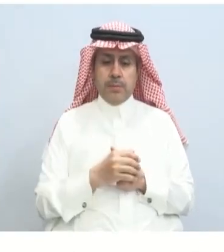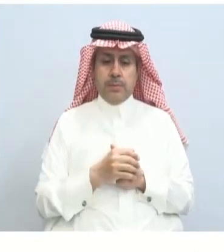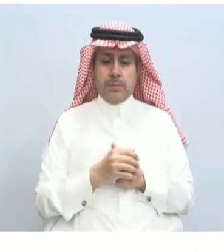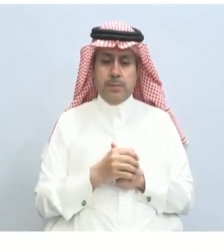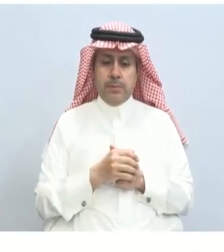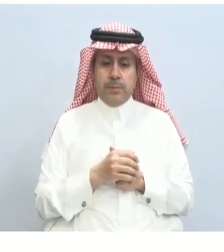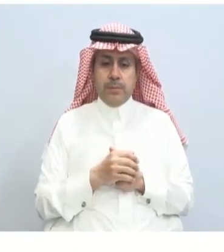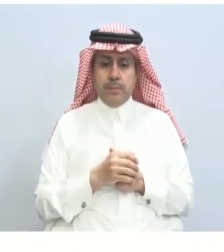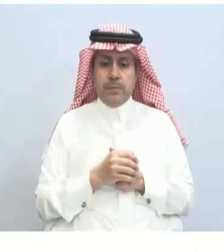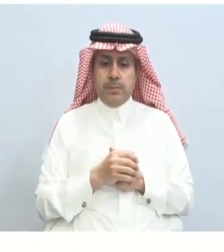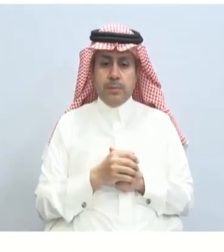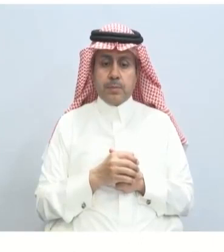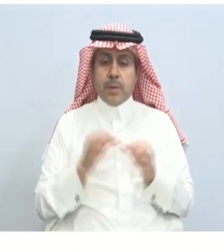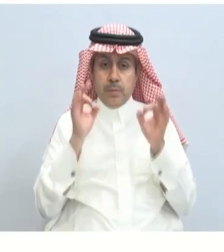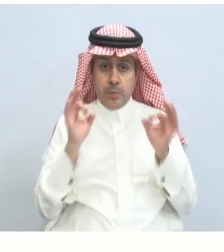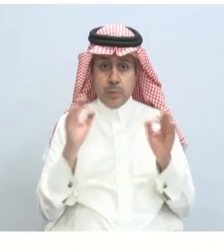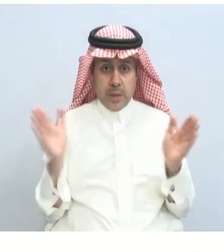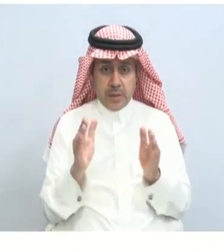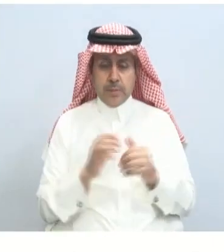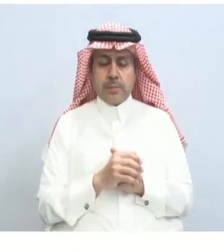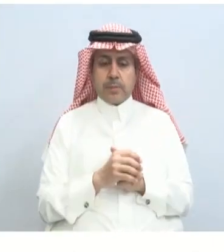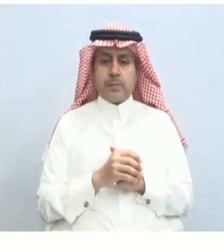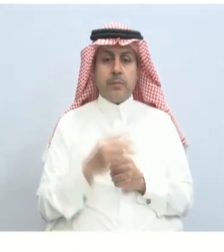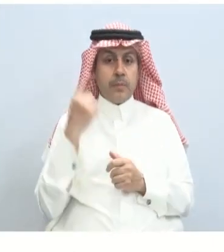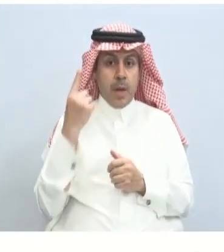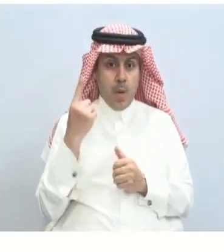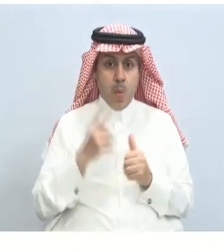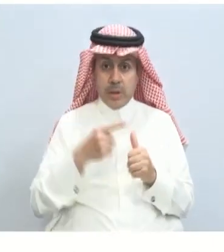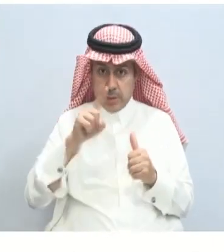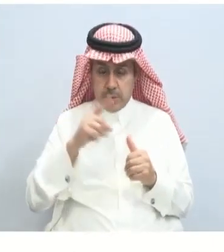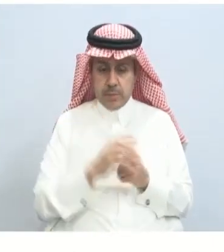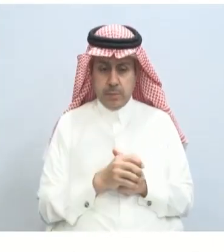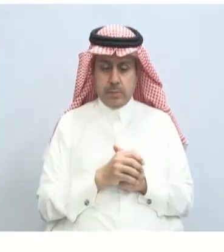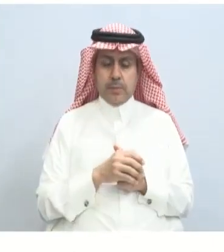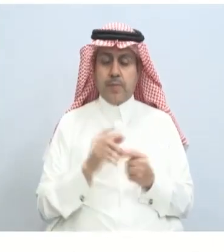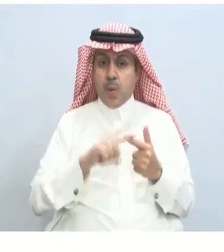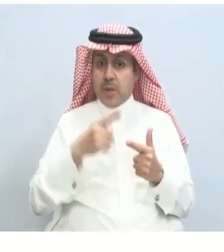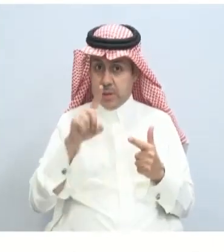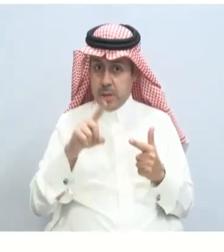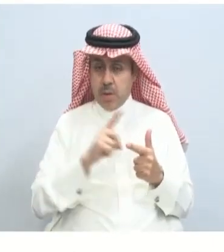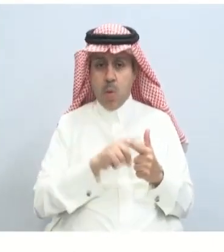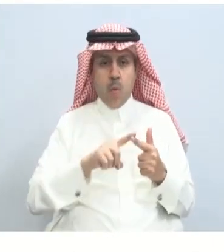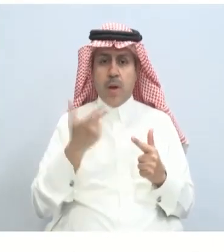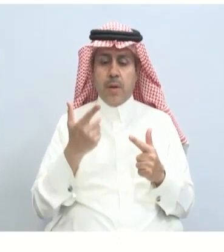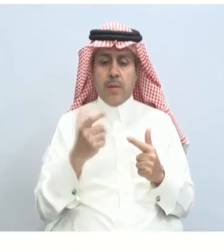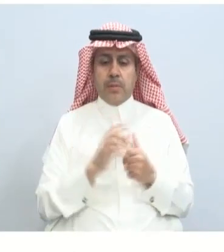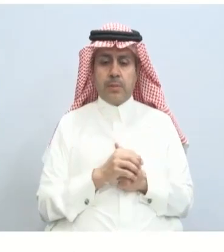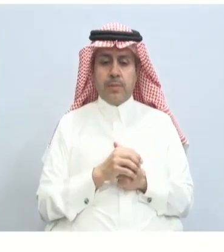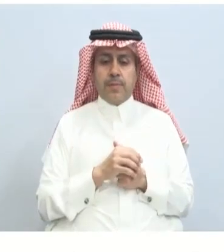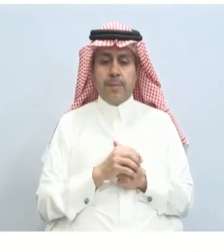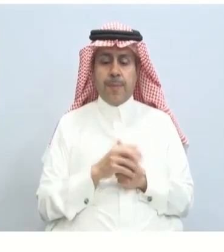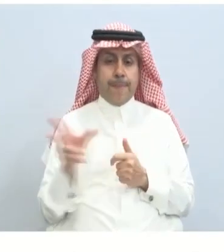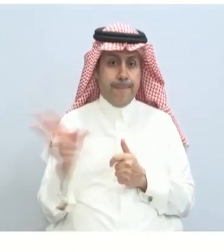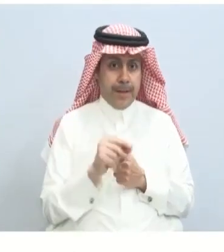خلال الخيارات انا مهم جدا اني احدد هل الخيار الاول هو الصحيح او الخيار الثاني هو الصحيح الان انا